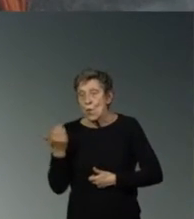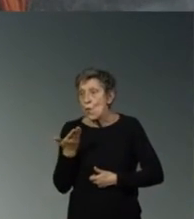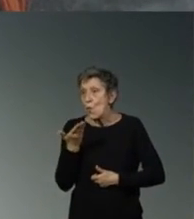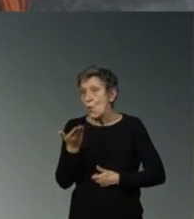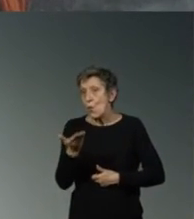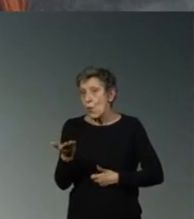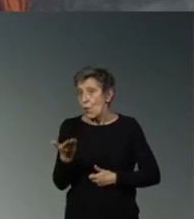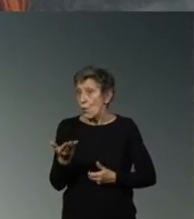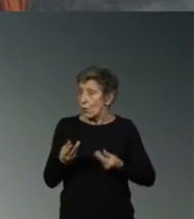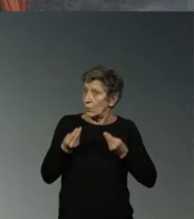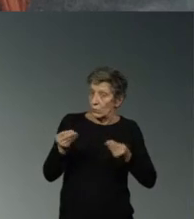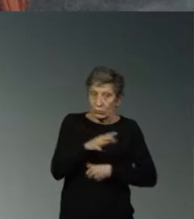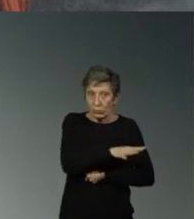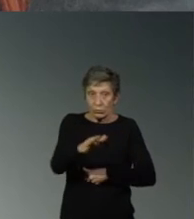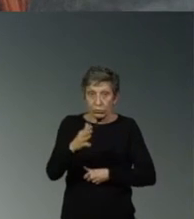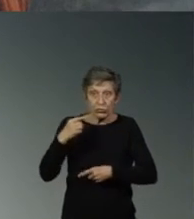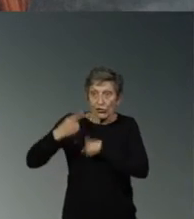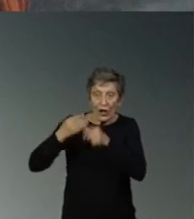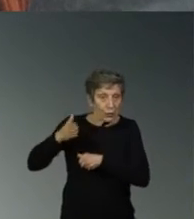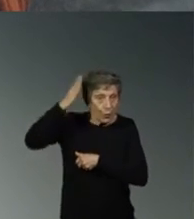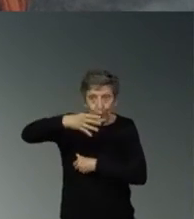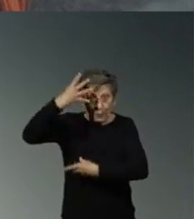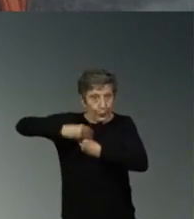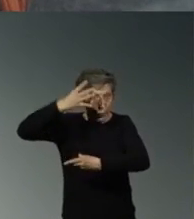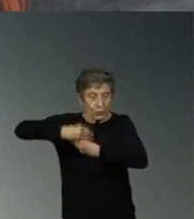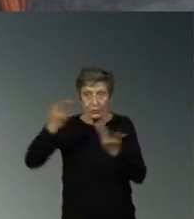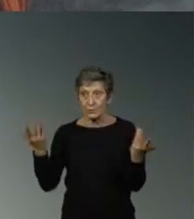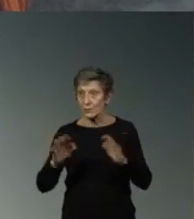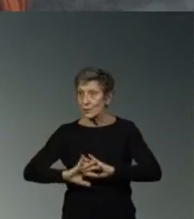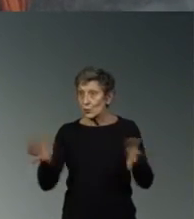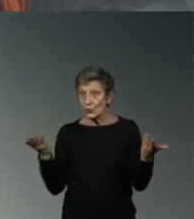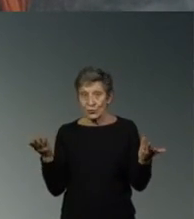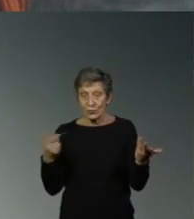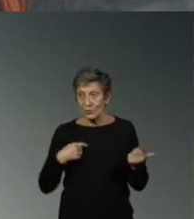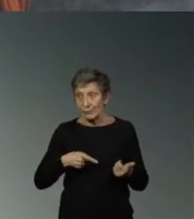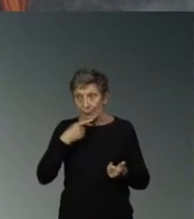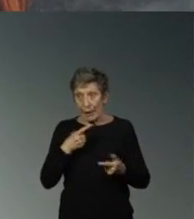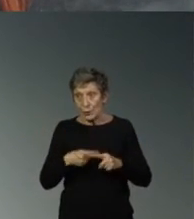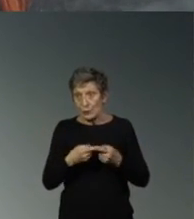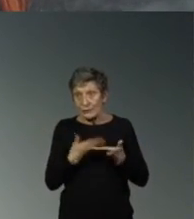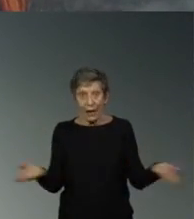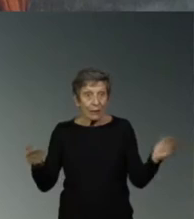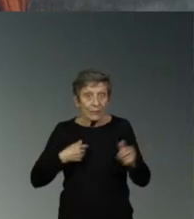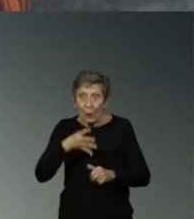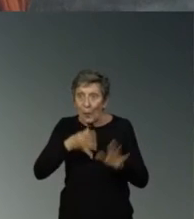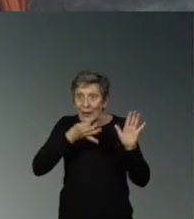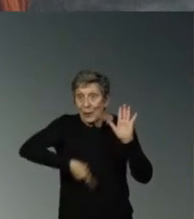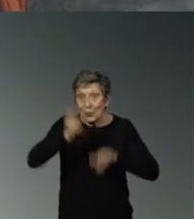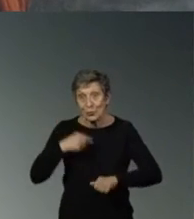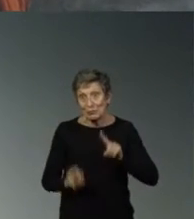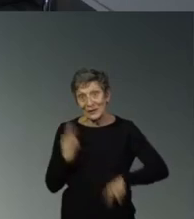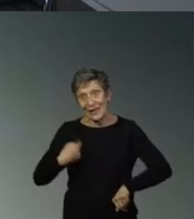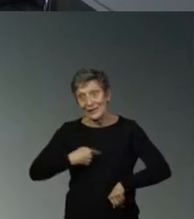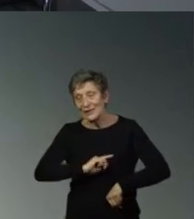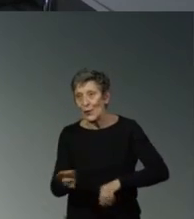possible les générations futures. C'est tout ce que j'ai à dire, que des banalités, pardon, mais... je ne suis pas assez spécialiste de ça. Vous pensez qu'il faut, faut apprendre